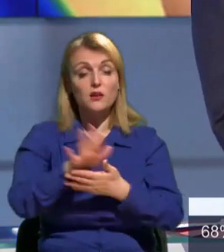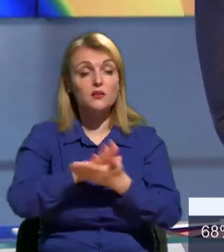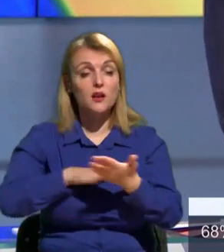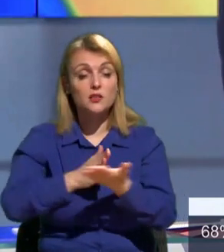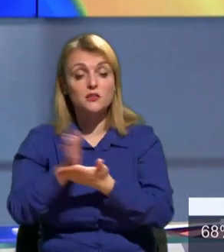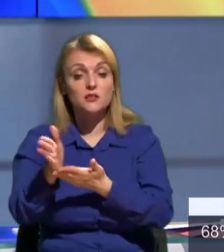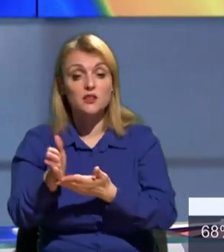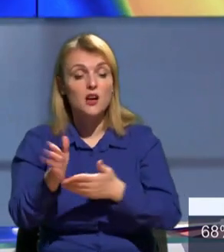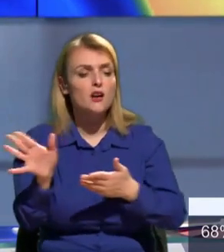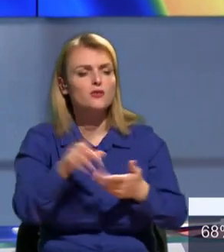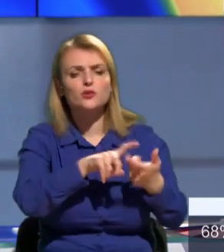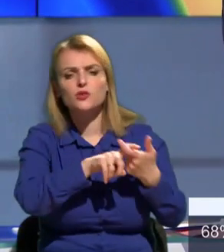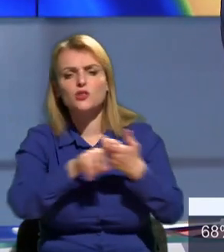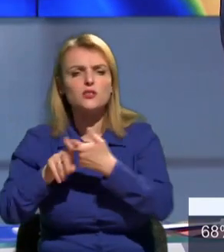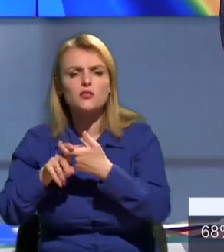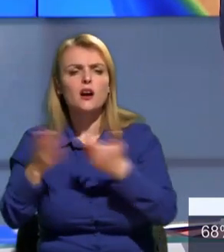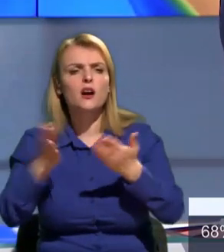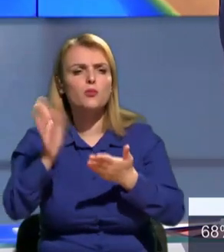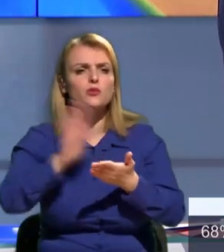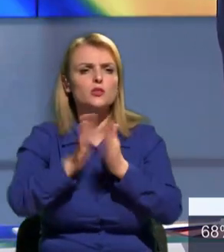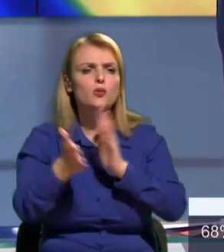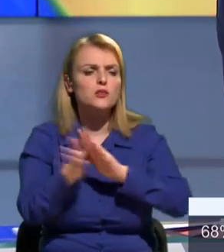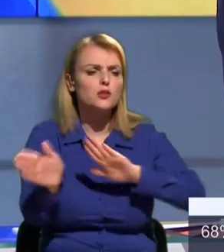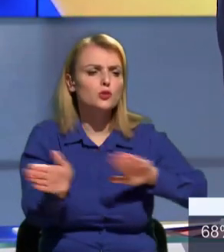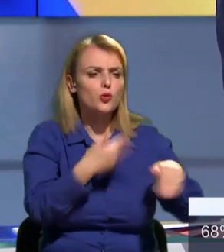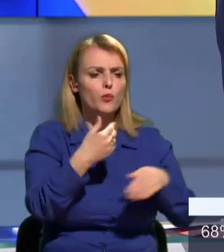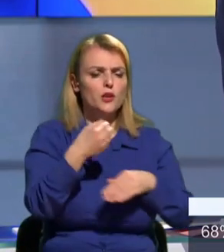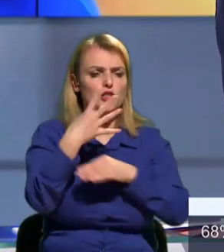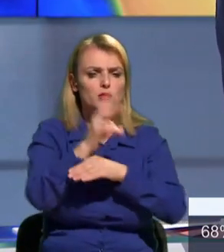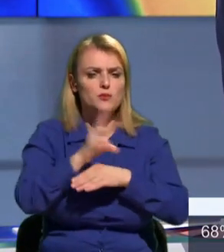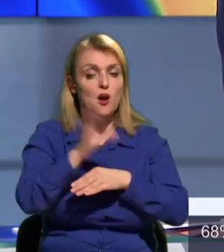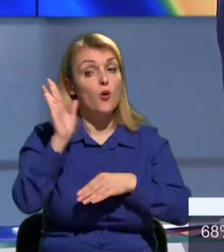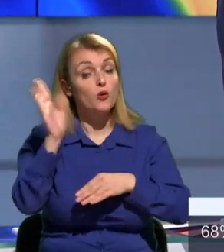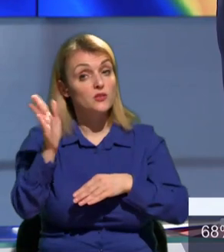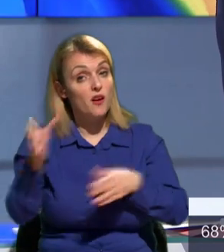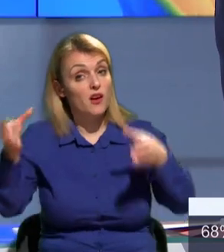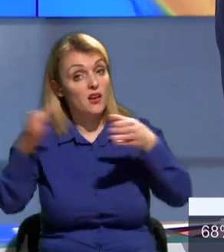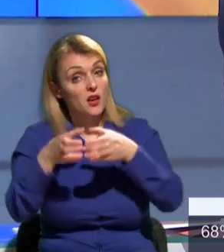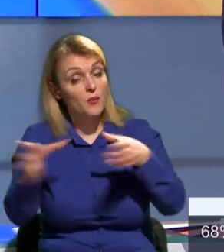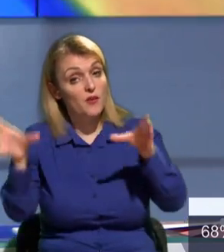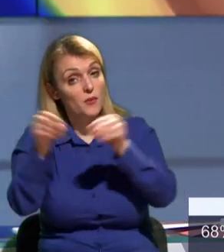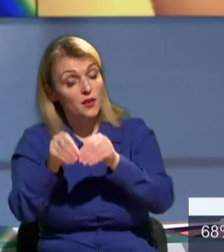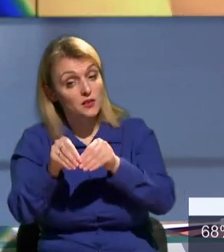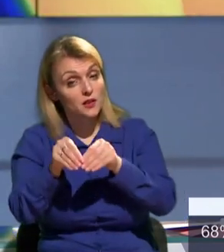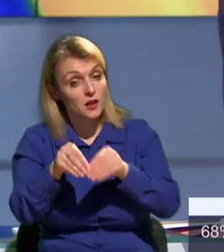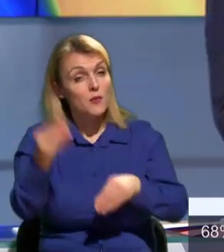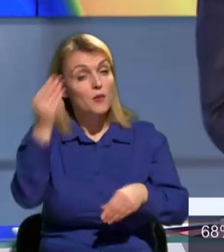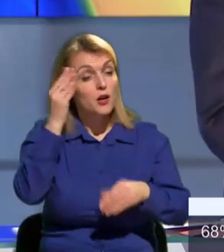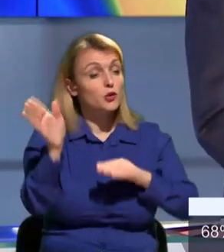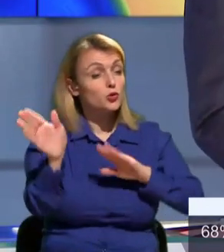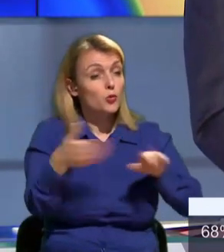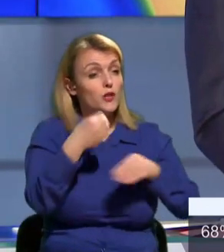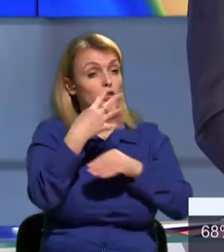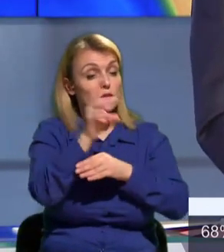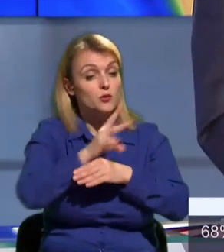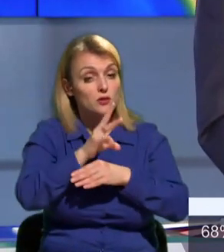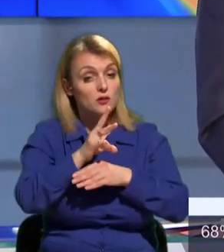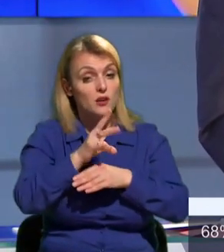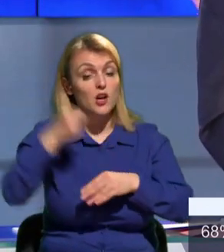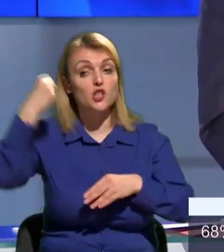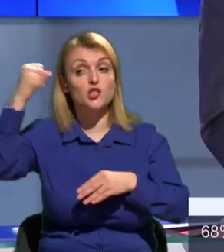depinde care va fi situația după data de 15. Va fi echipa împreună? Pentru că imaginați-vă că după data de 15